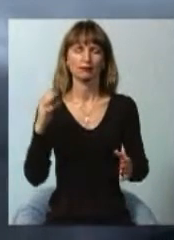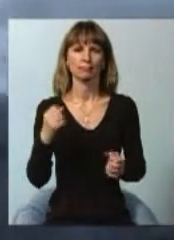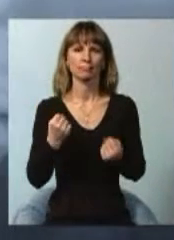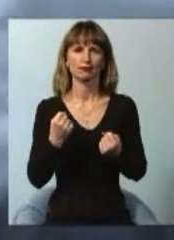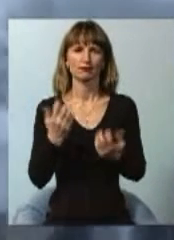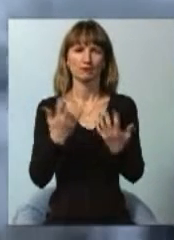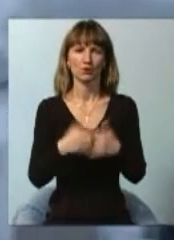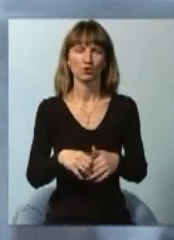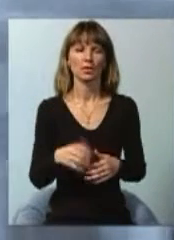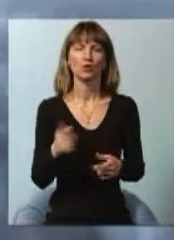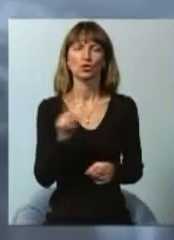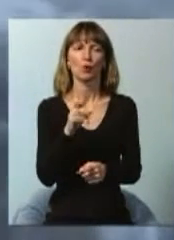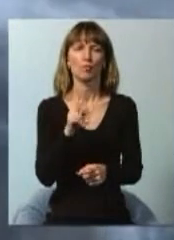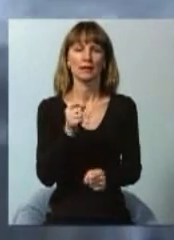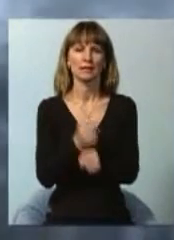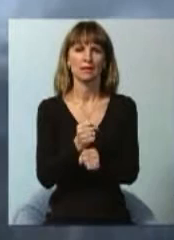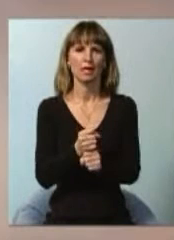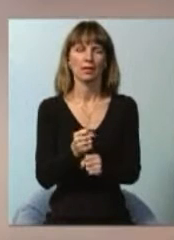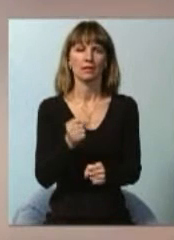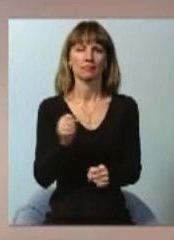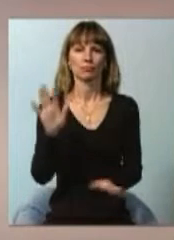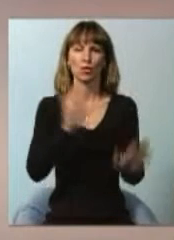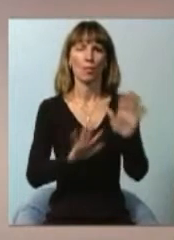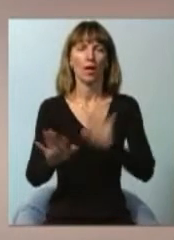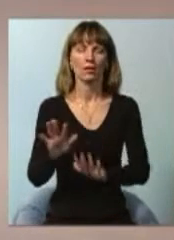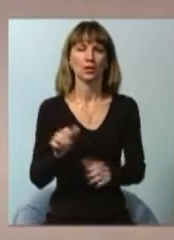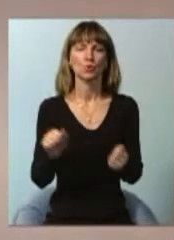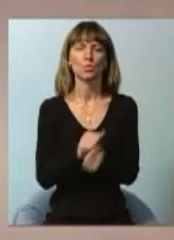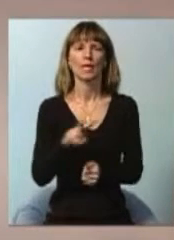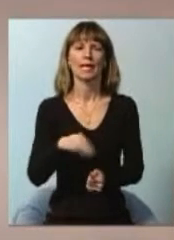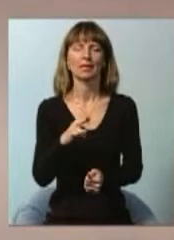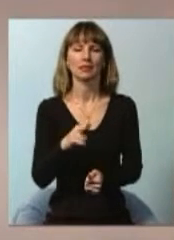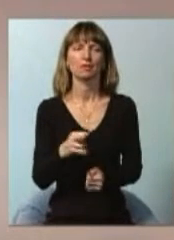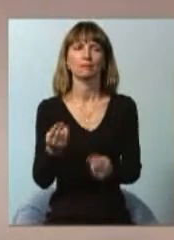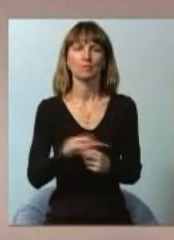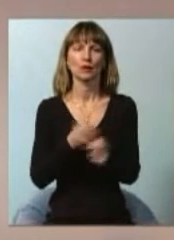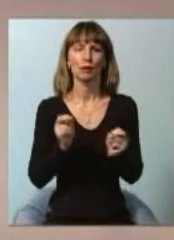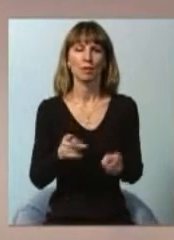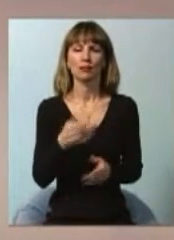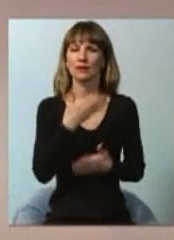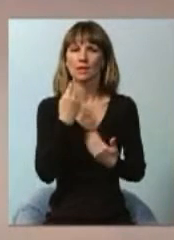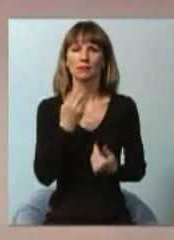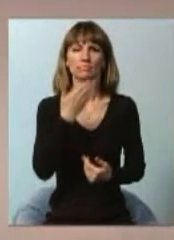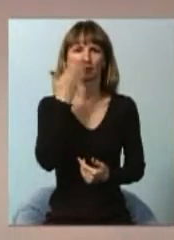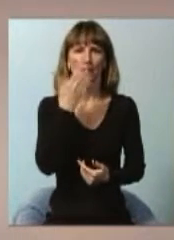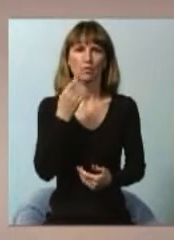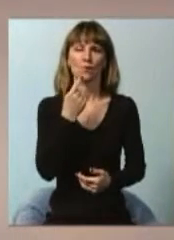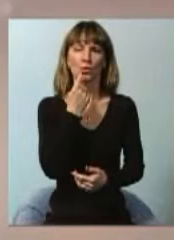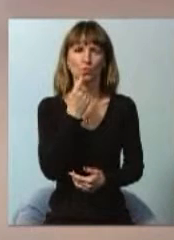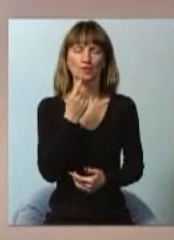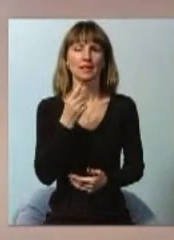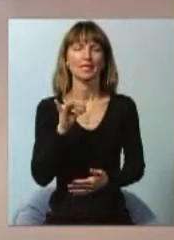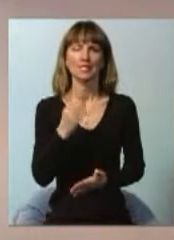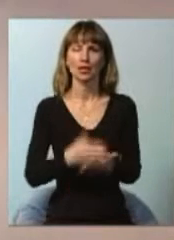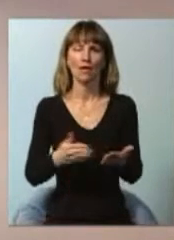туману, в театральних виставах і на різних заходах. Сухий лід є цілком безпечним, він не має смаку та запаху і зовсім